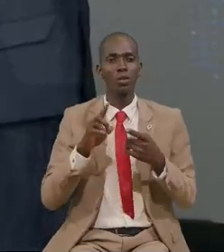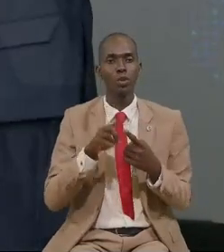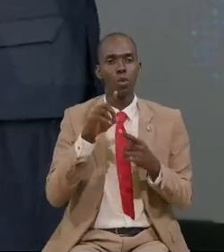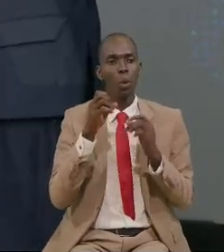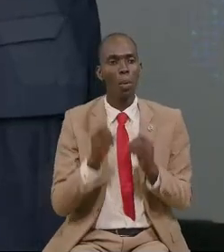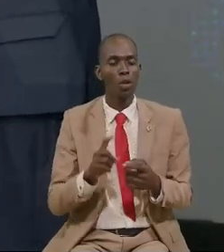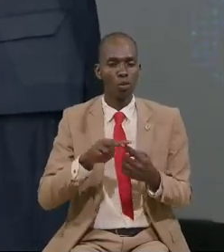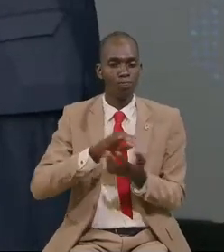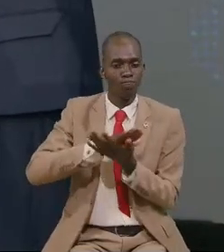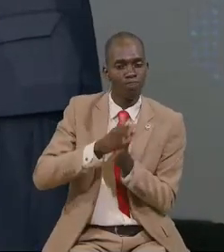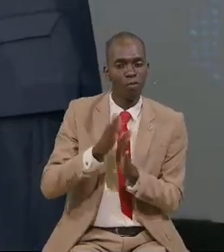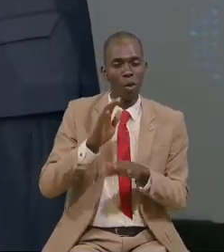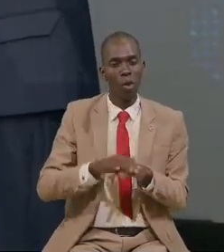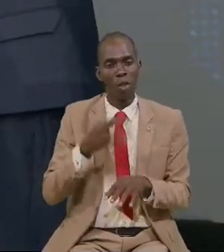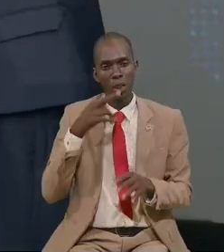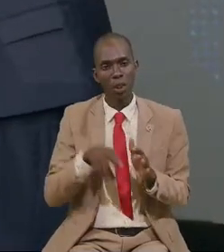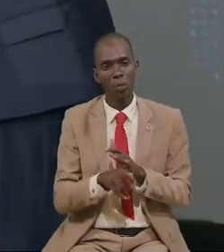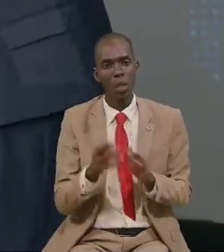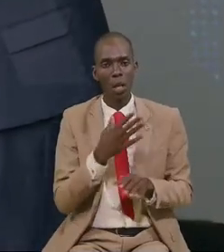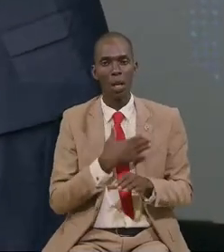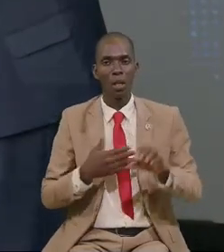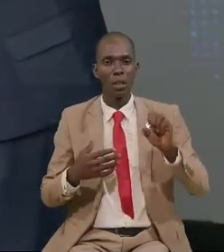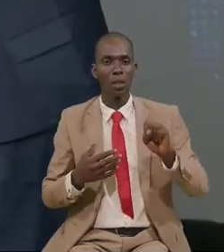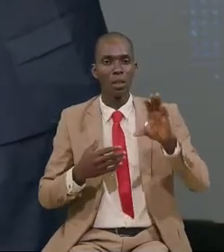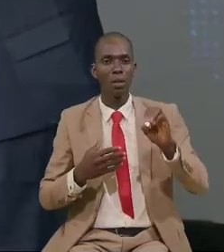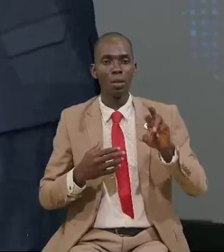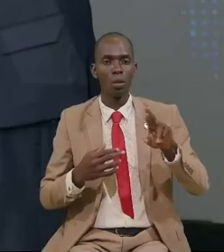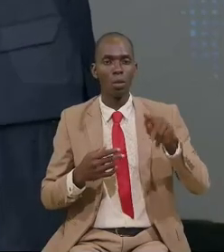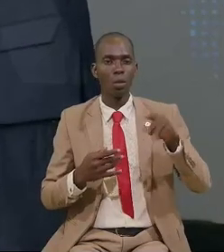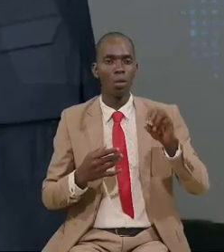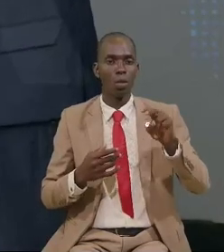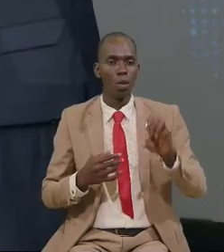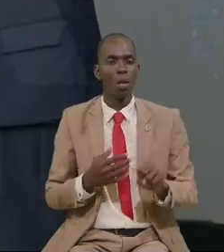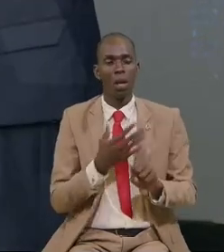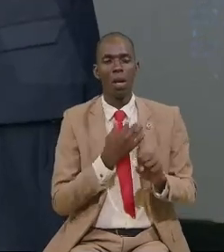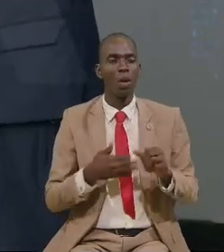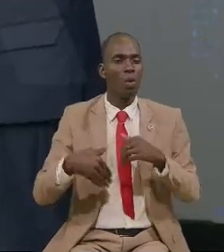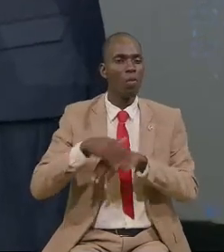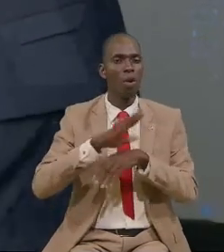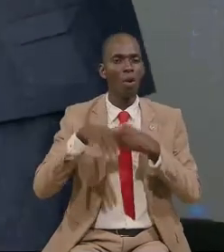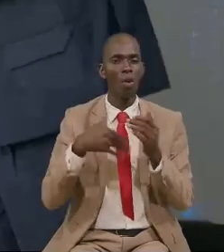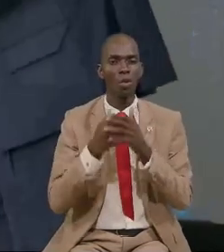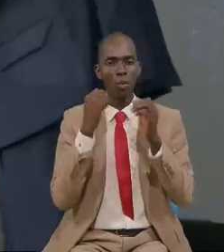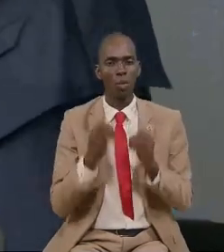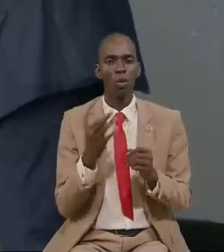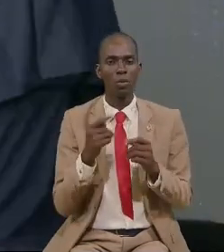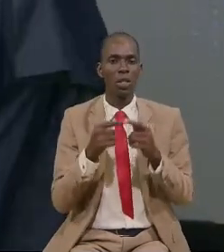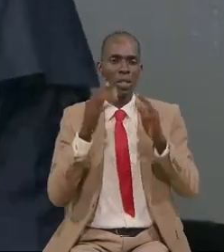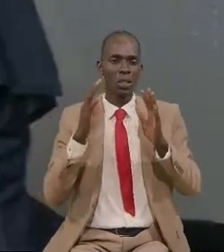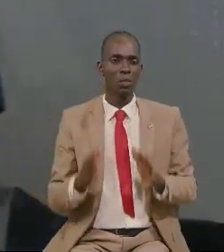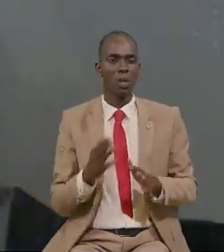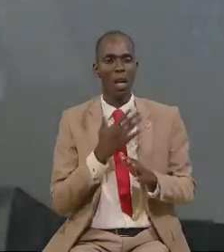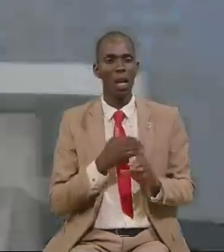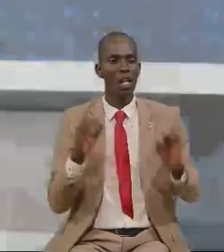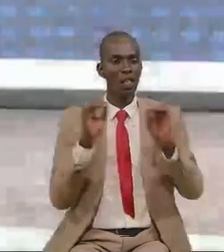et sur toute la puissance de l'ennemi. Et rien ne pourra vous nuire. Tu te réveilles le